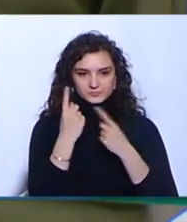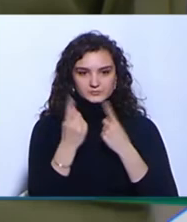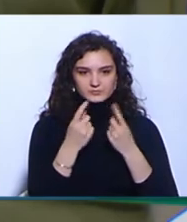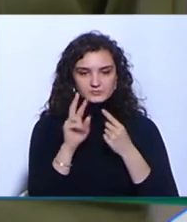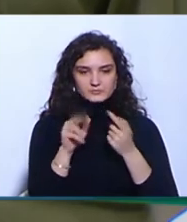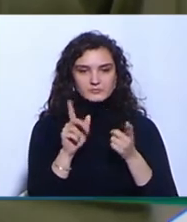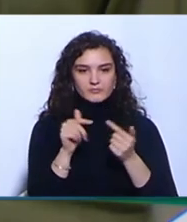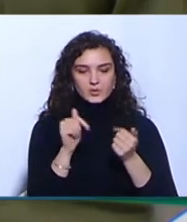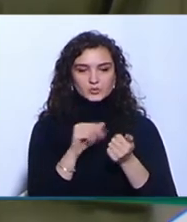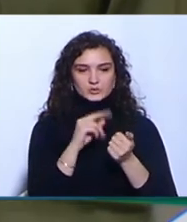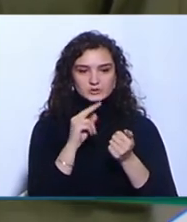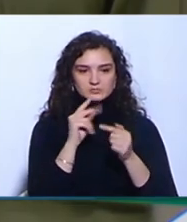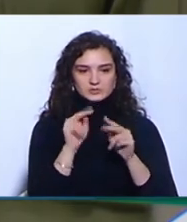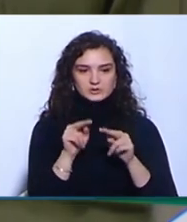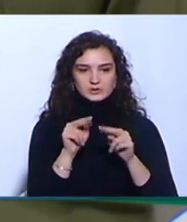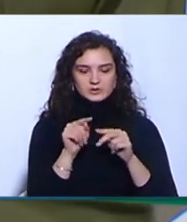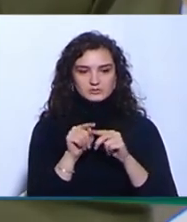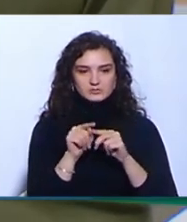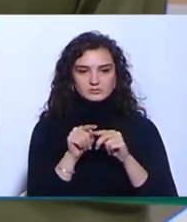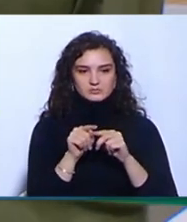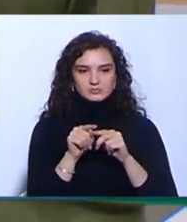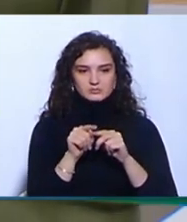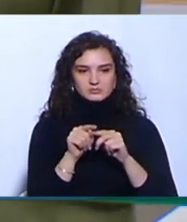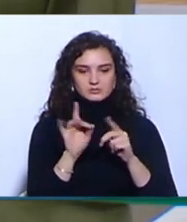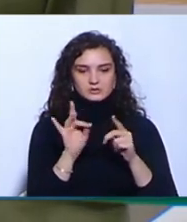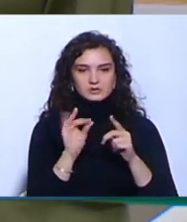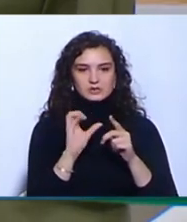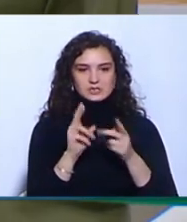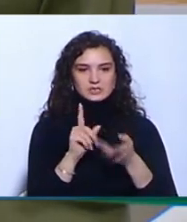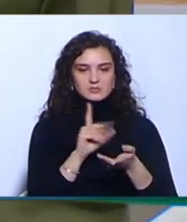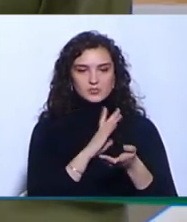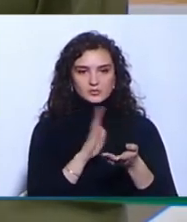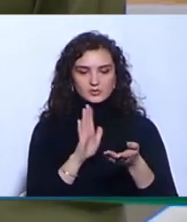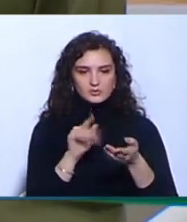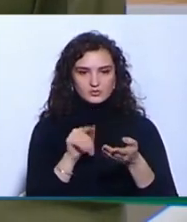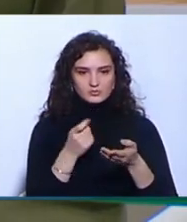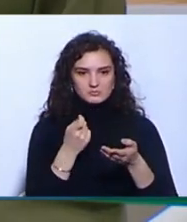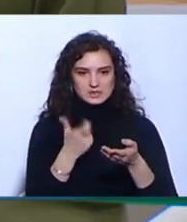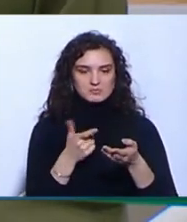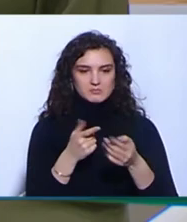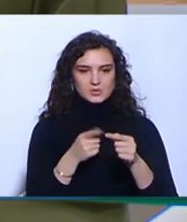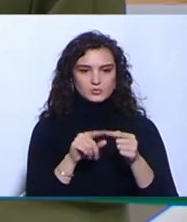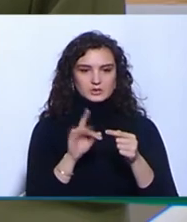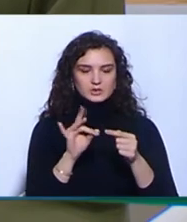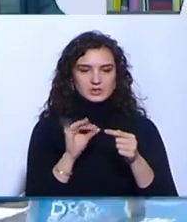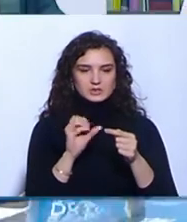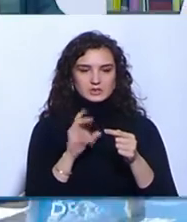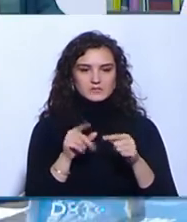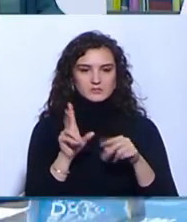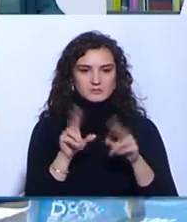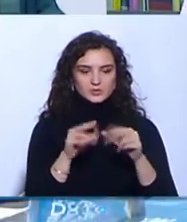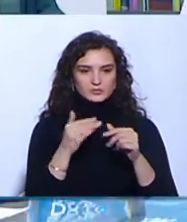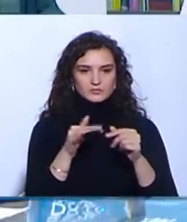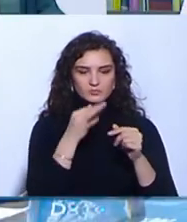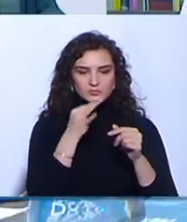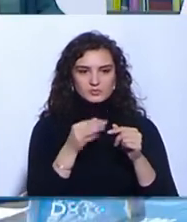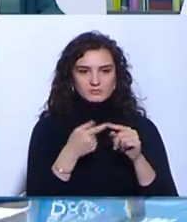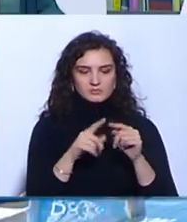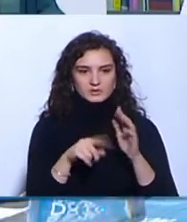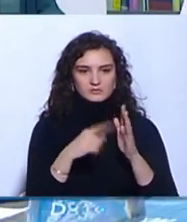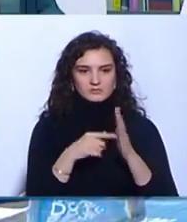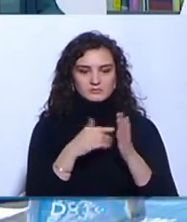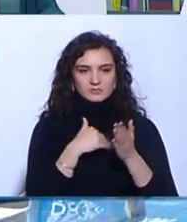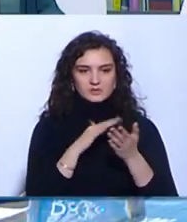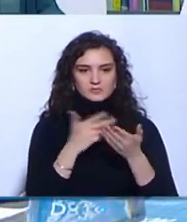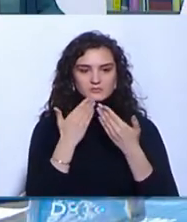და სათანადო სიფრთხილეს იჩენს ლიმფედემის რისკების თავიდანაცაცილებლად, მინიმალური არის რისკი. თქვენ პრაქტიკულად უპასუხეთ ამ კითხვას, ამიტომ მე